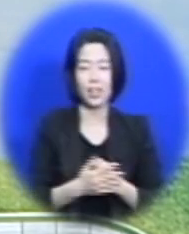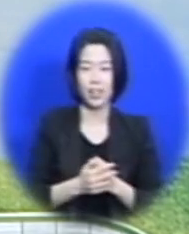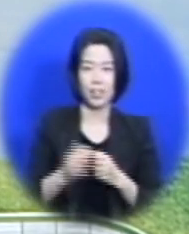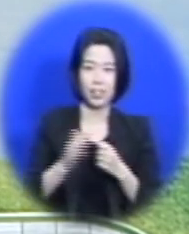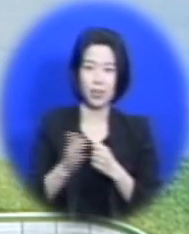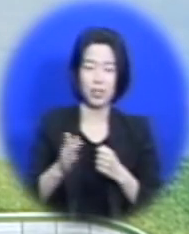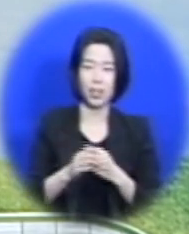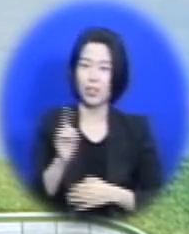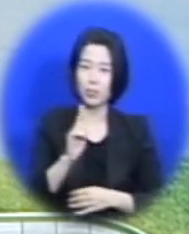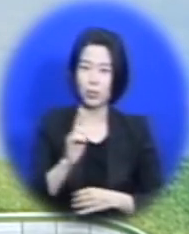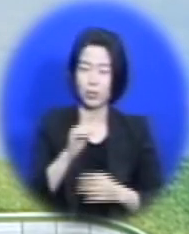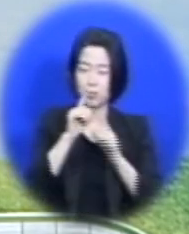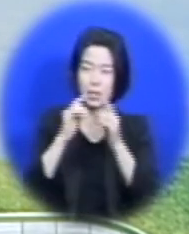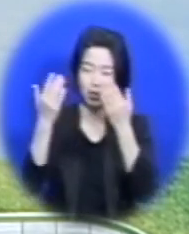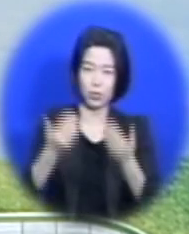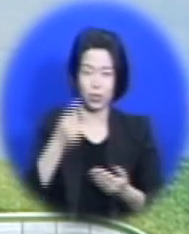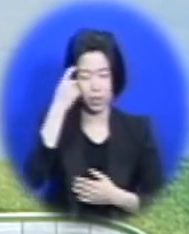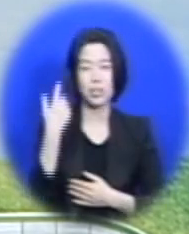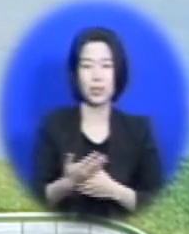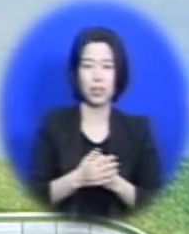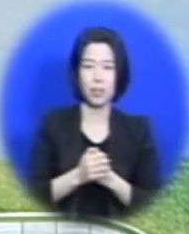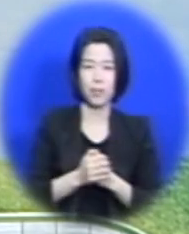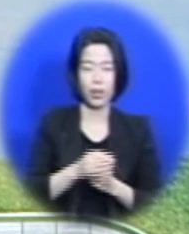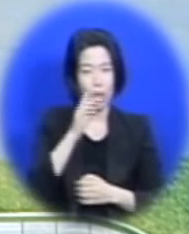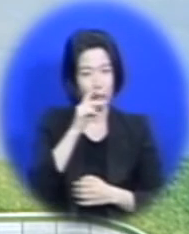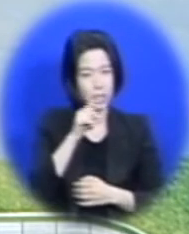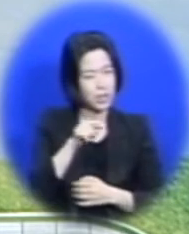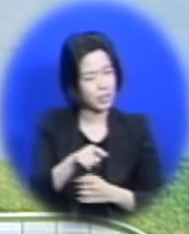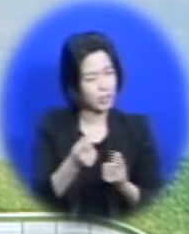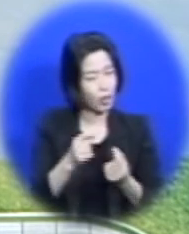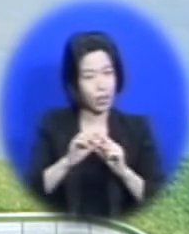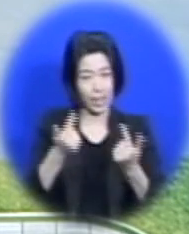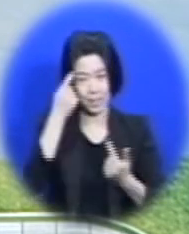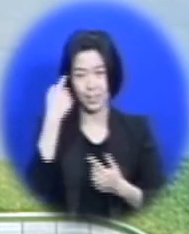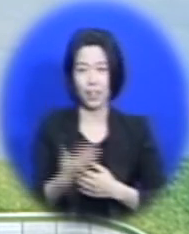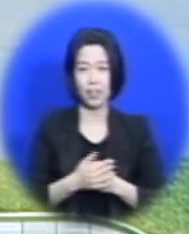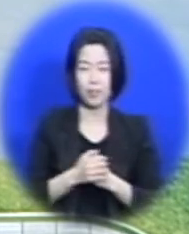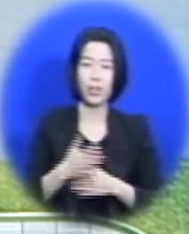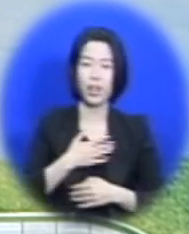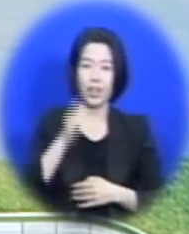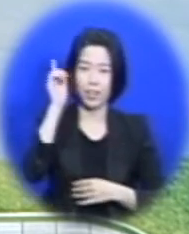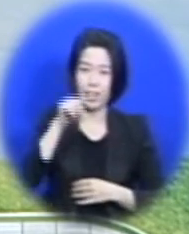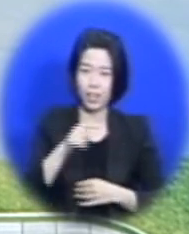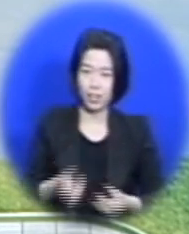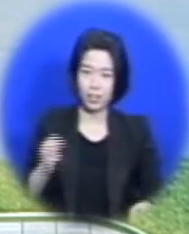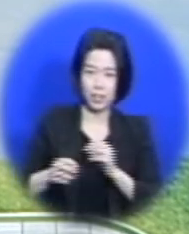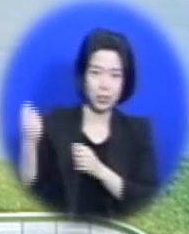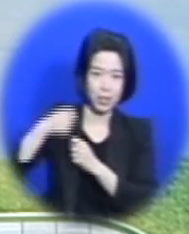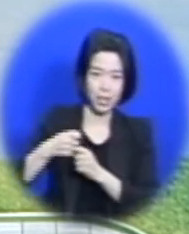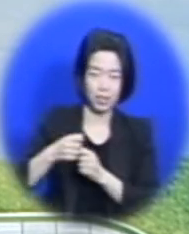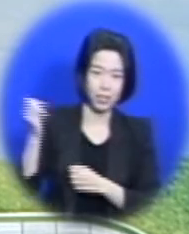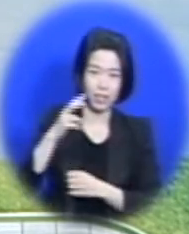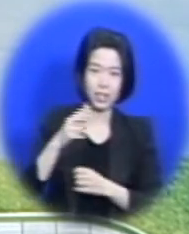하나님이 무슨 말씀을 주시겠어요? 혹시 그런 건 아닐까? 이건 내일이라도 보따리에 사서 다시